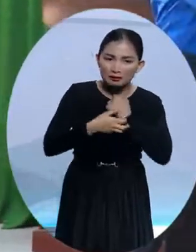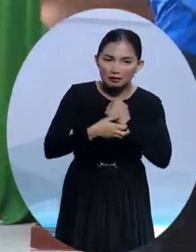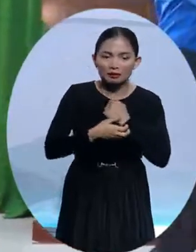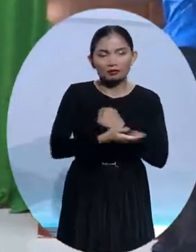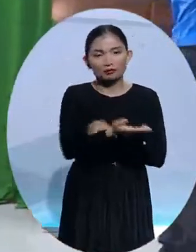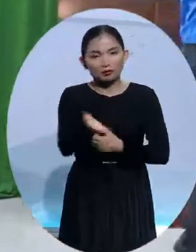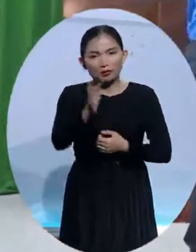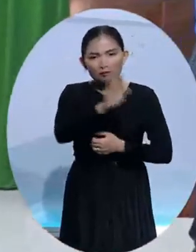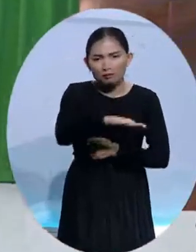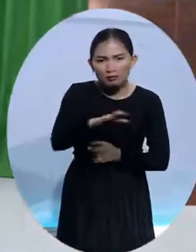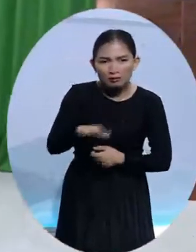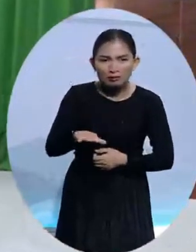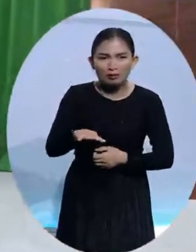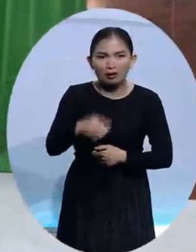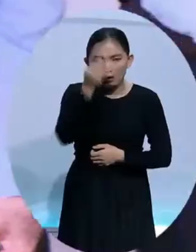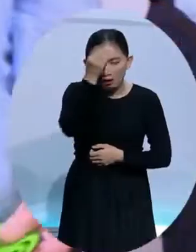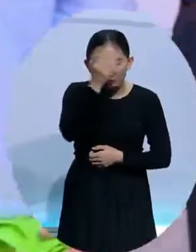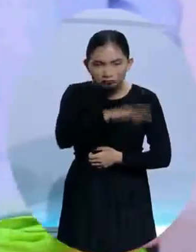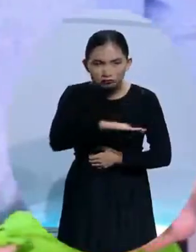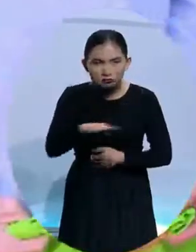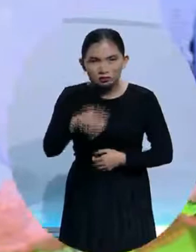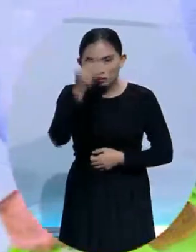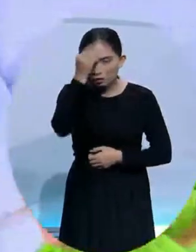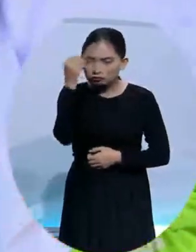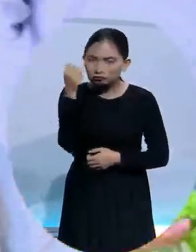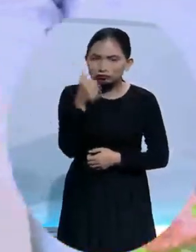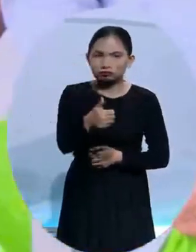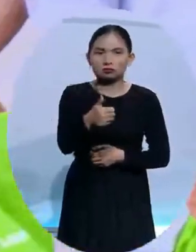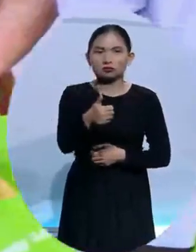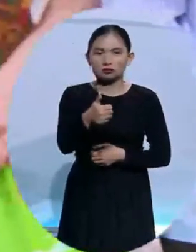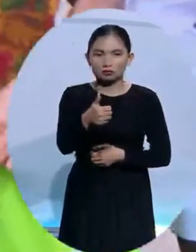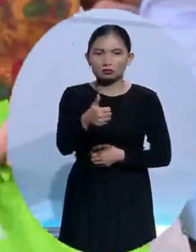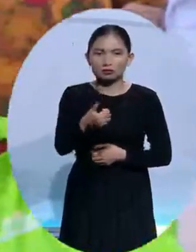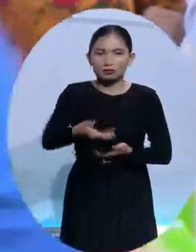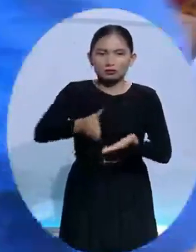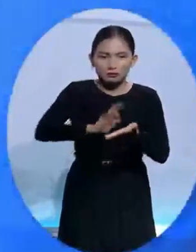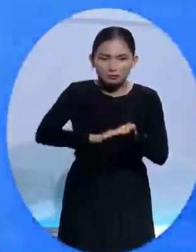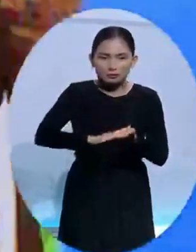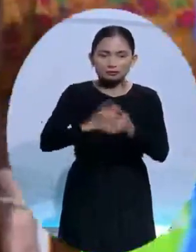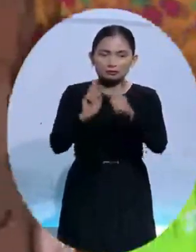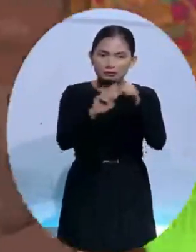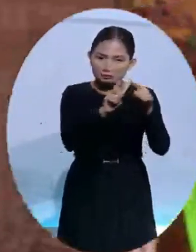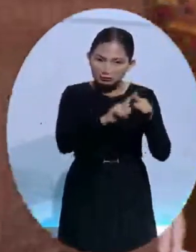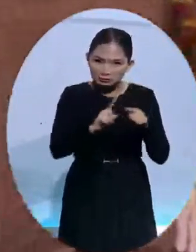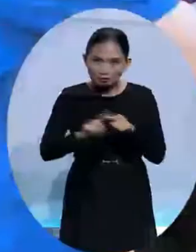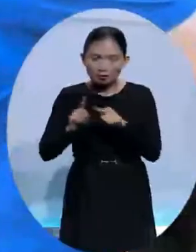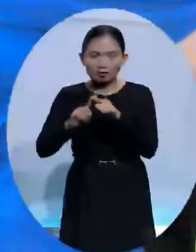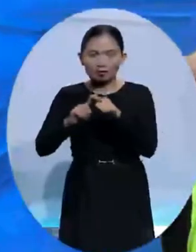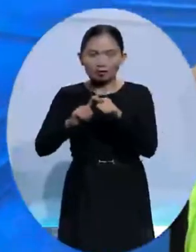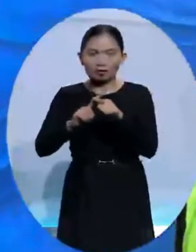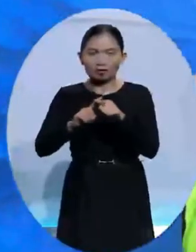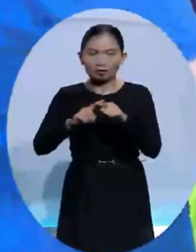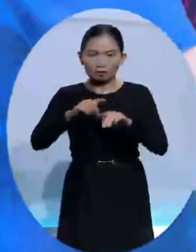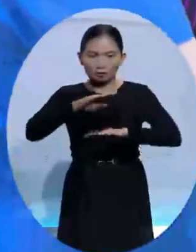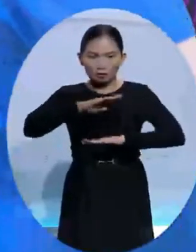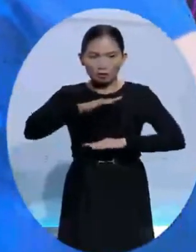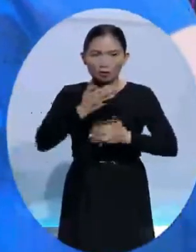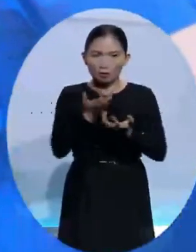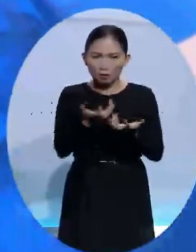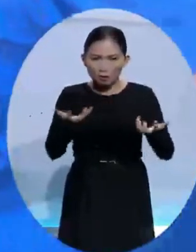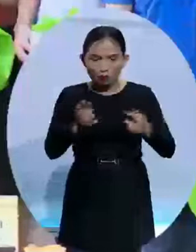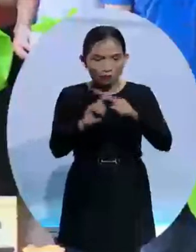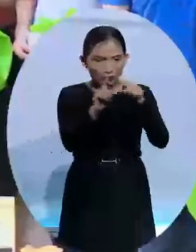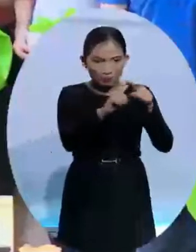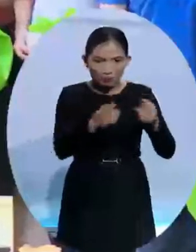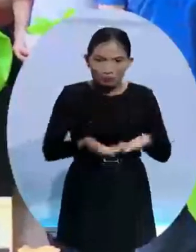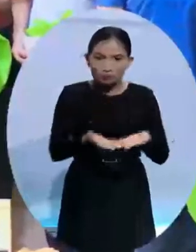đến 4 đơn vị lực lượng vũ trang đang làm nhiệm vụ, gồm Đồn Biên phòng Côn Đảo, Hải đội 33, Bộ Tư lệnh Vùng Cảnh sát Biển 3,